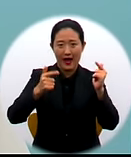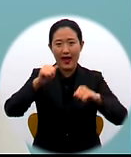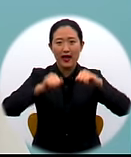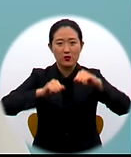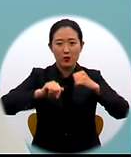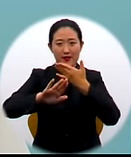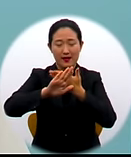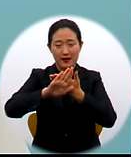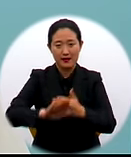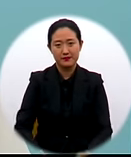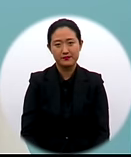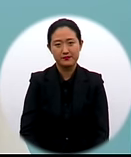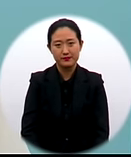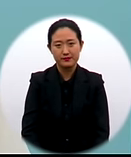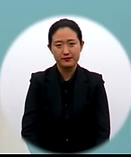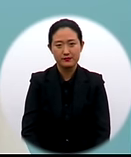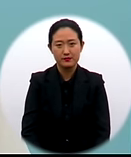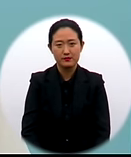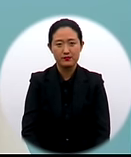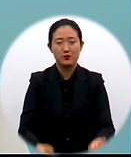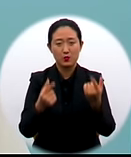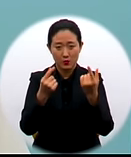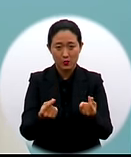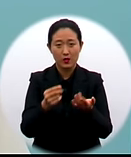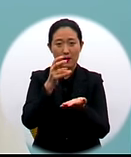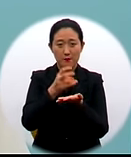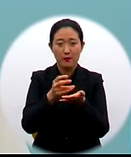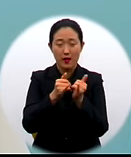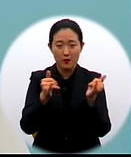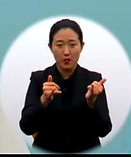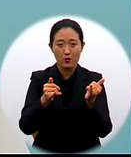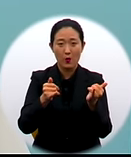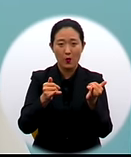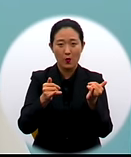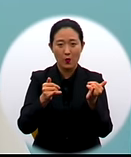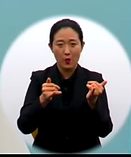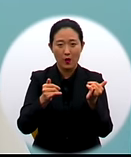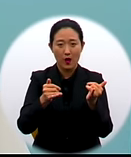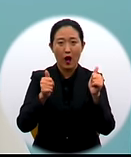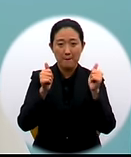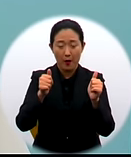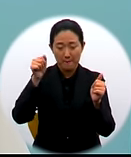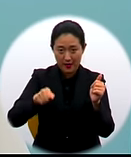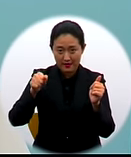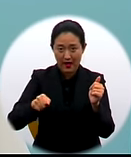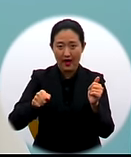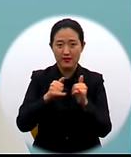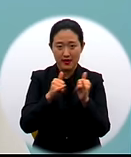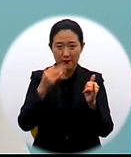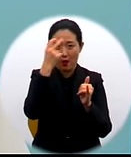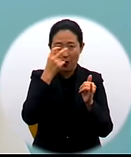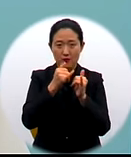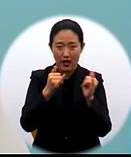하더라도 판사에게 요구되는 행동 특성과 검사에게 요구되는 행동 특성과 변호사에게 요구되는 행동 특성, 특히 변호사